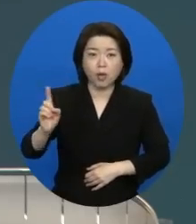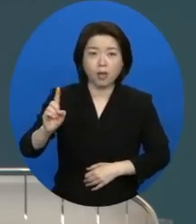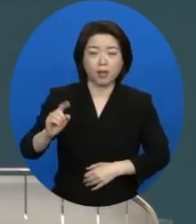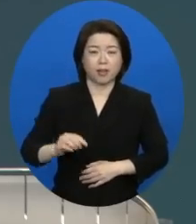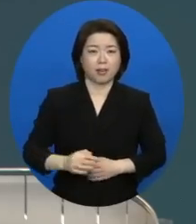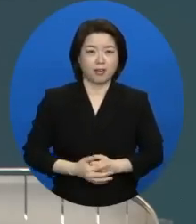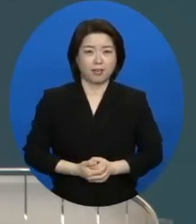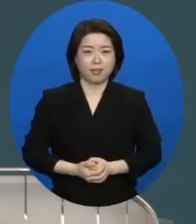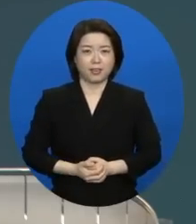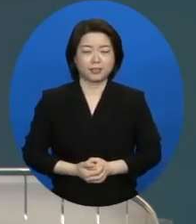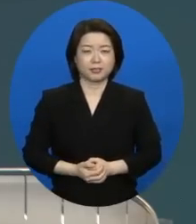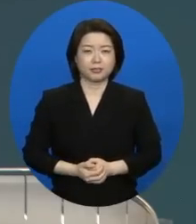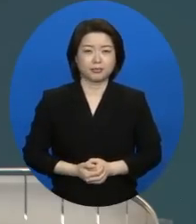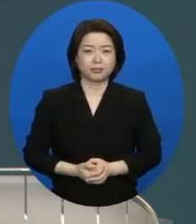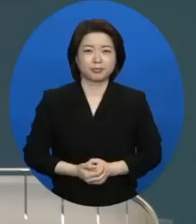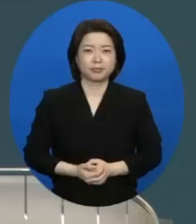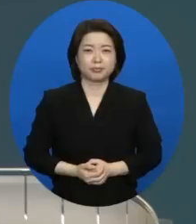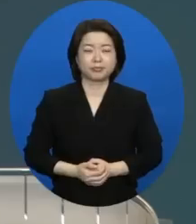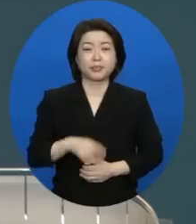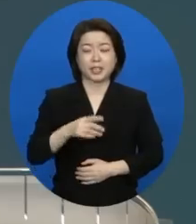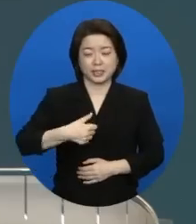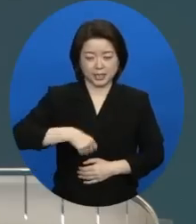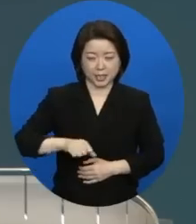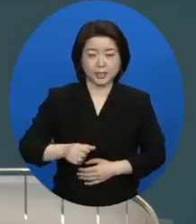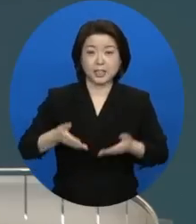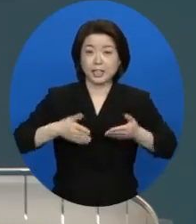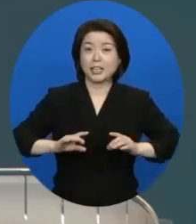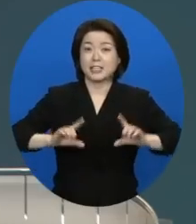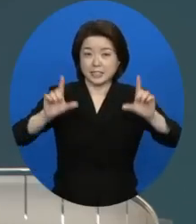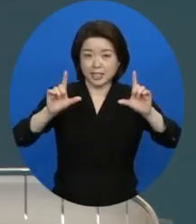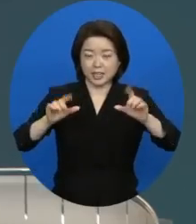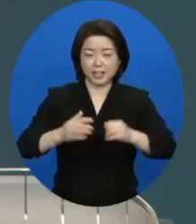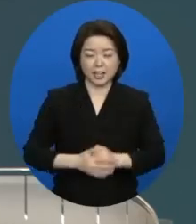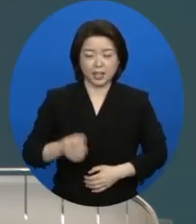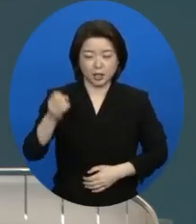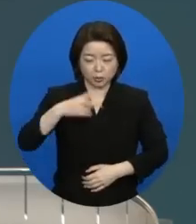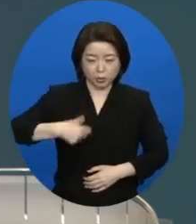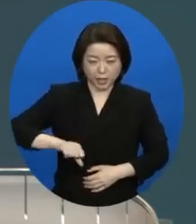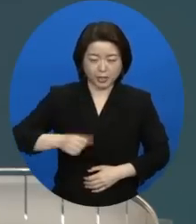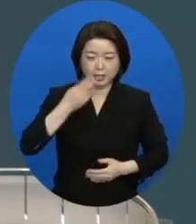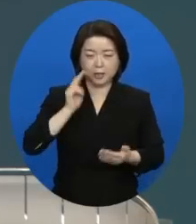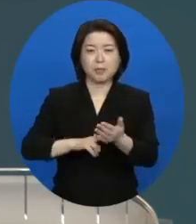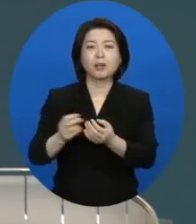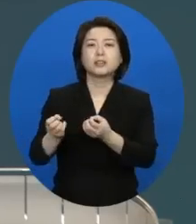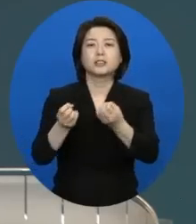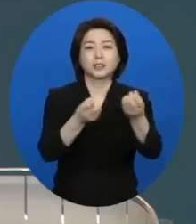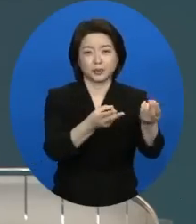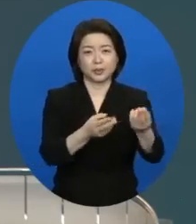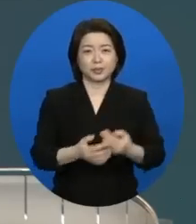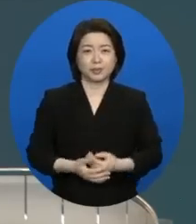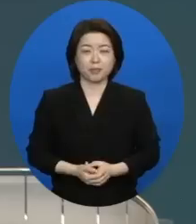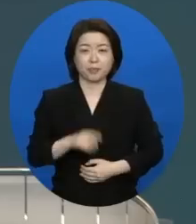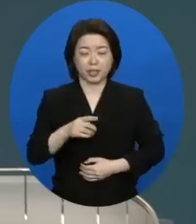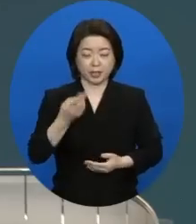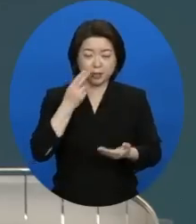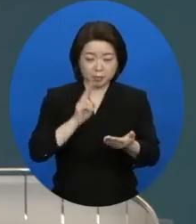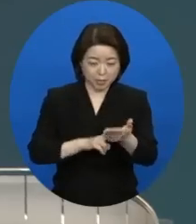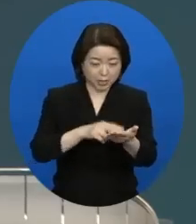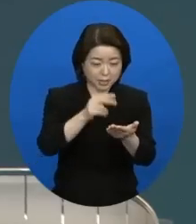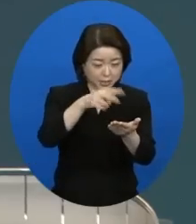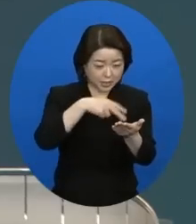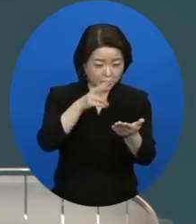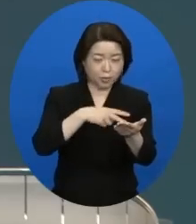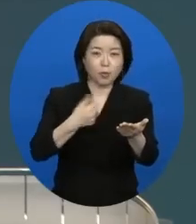이러세요? 그 아들에게 생일에 아들에게 편지를 썼습니다. 그 편지를 읽고